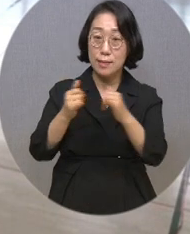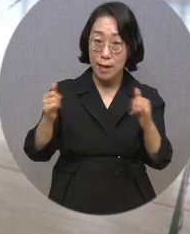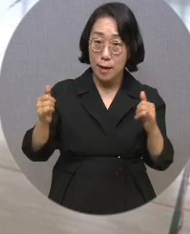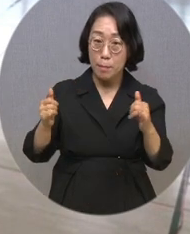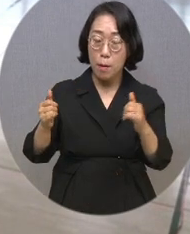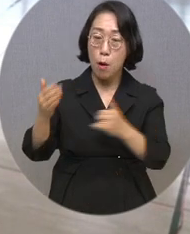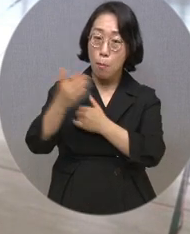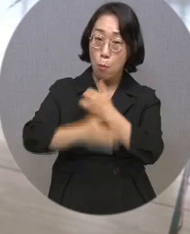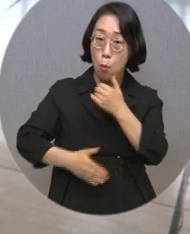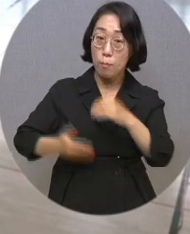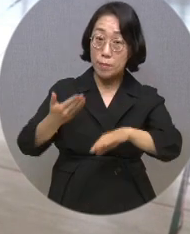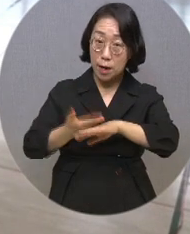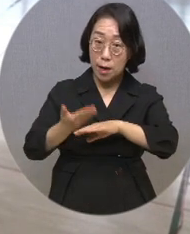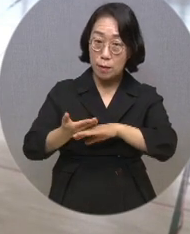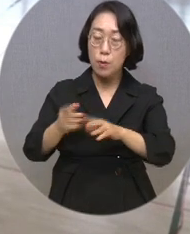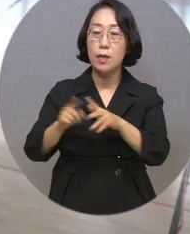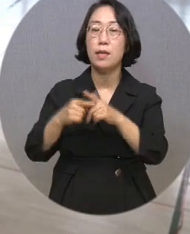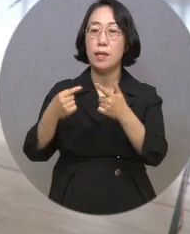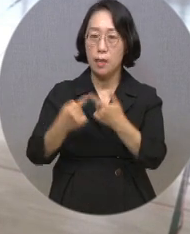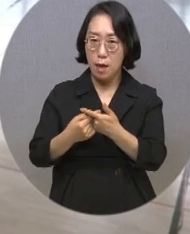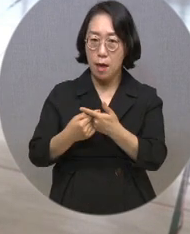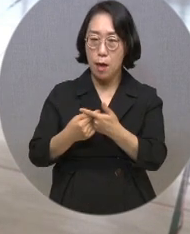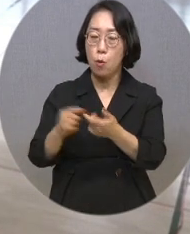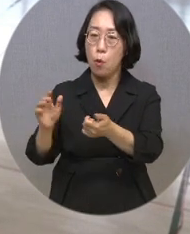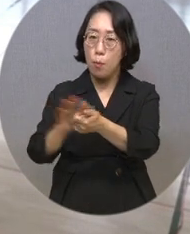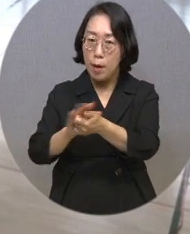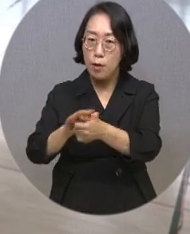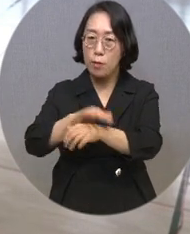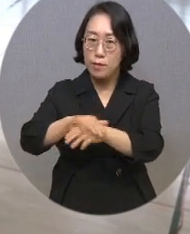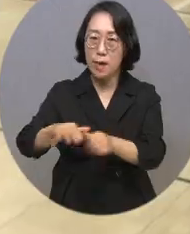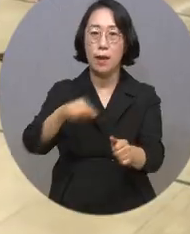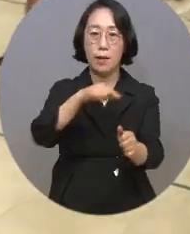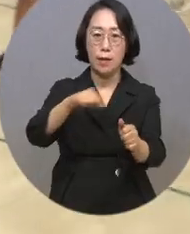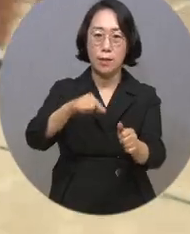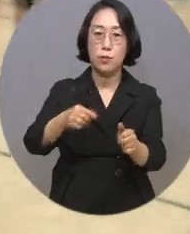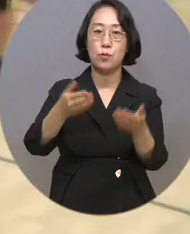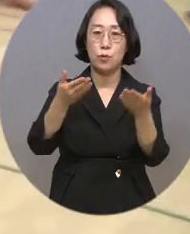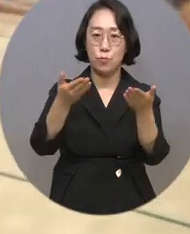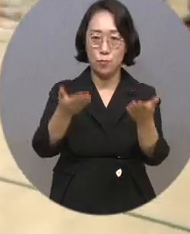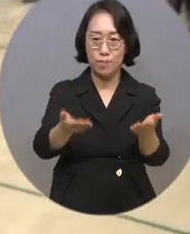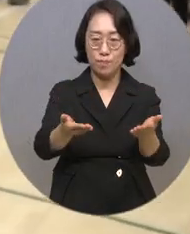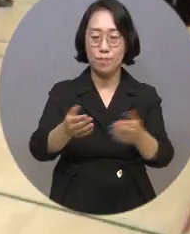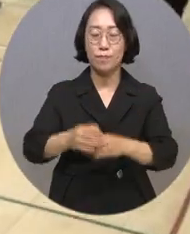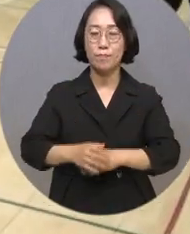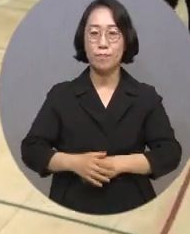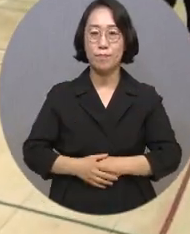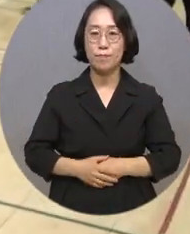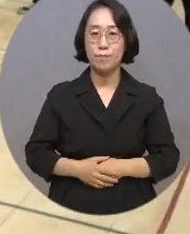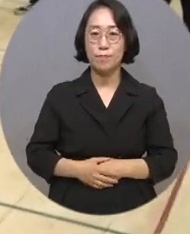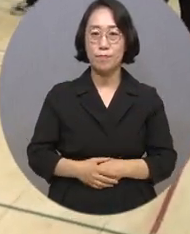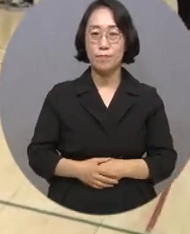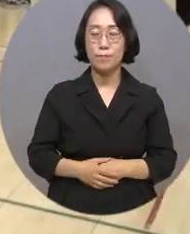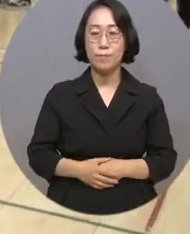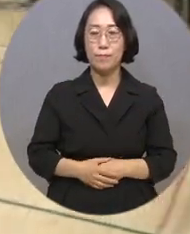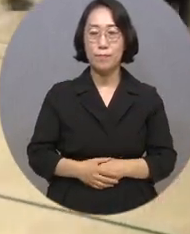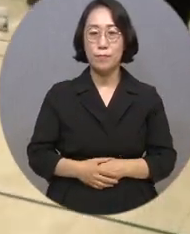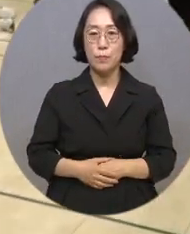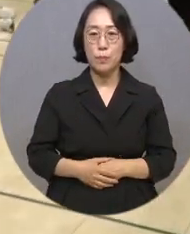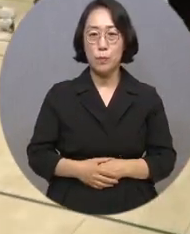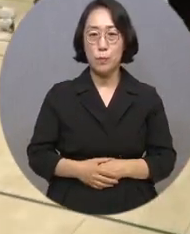향한 이해와 배려를 자연스럽게 심어주고 있었습니다. 복지TV 경기방송